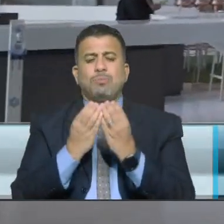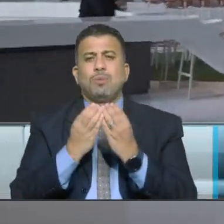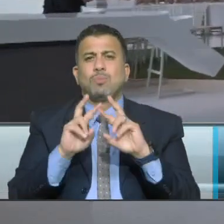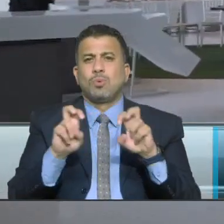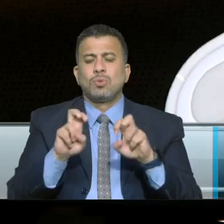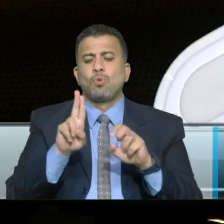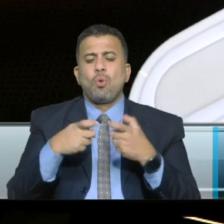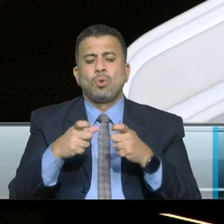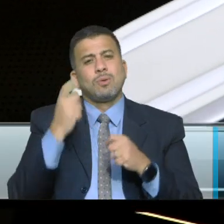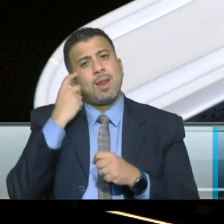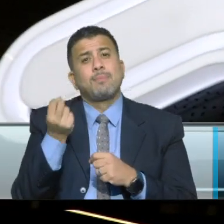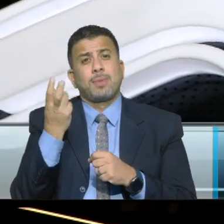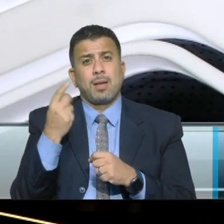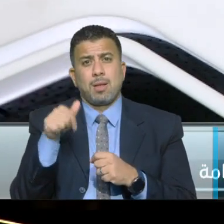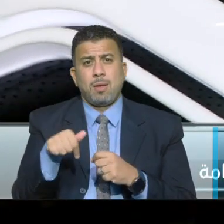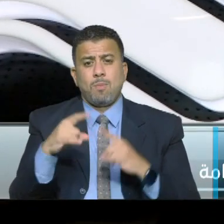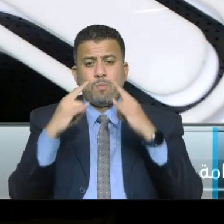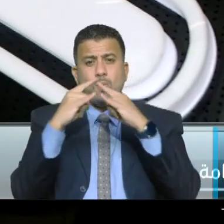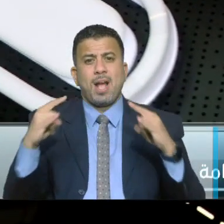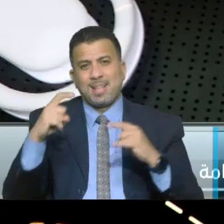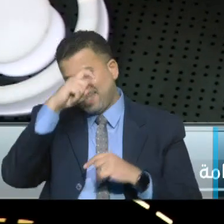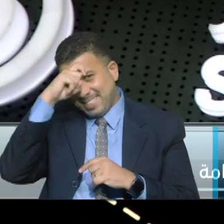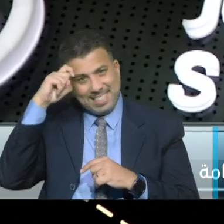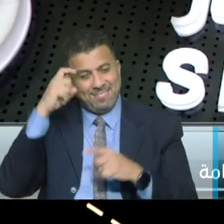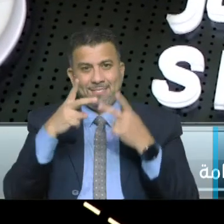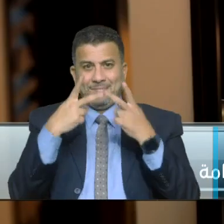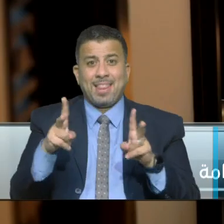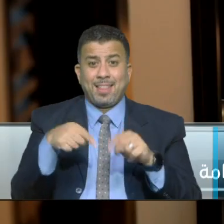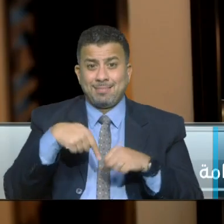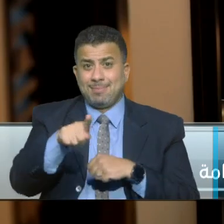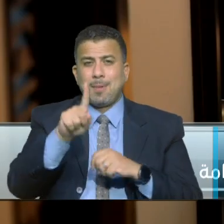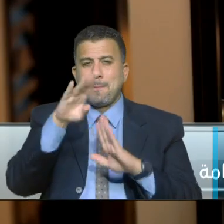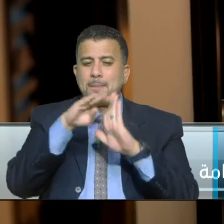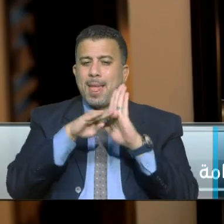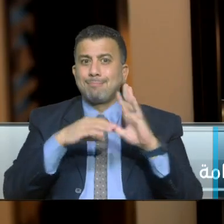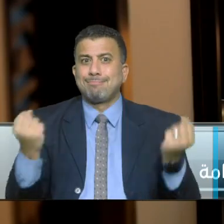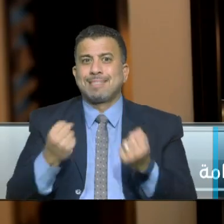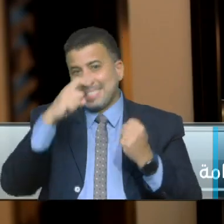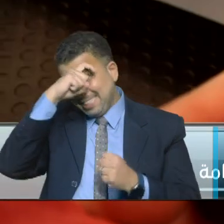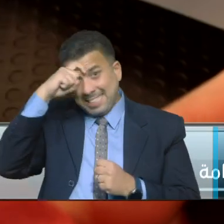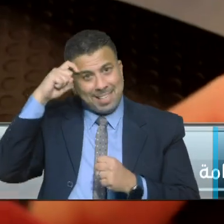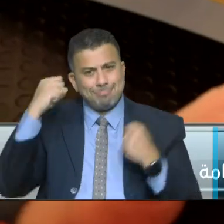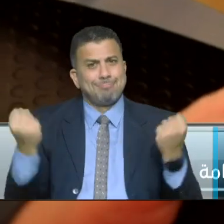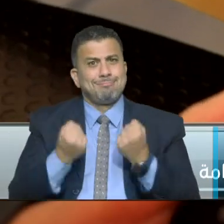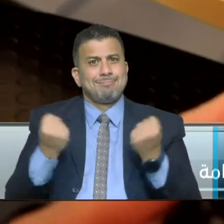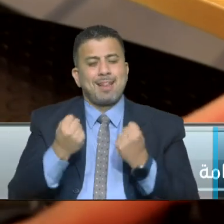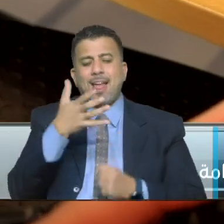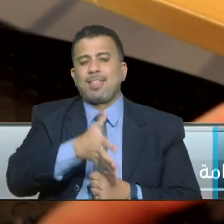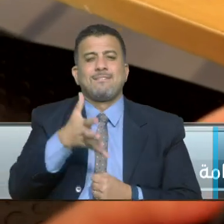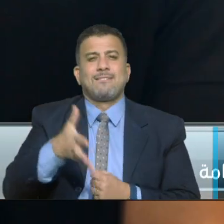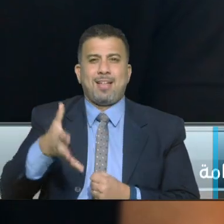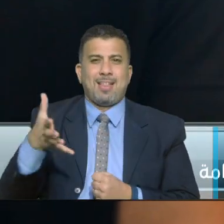والتكنولوجيا والابتكار، ها هو مخيم الابتكار الصيفي ينطلق ببرامج وفعاليات صيفية متنوعة